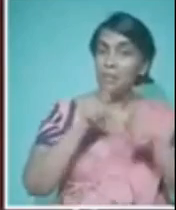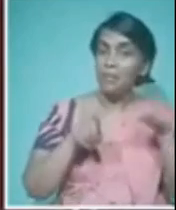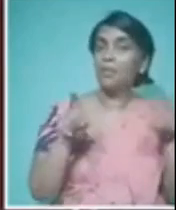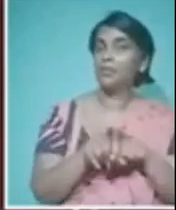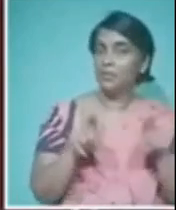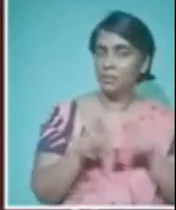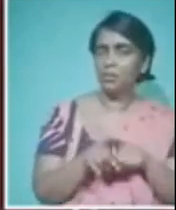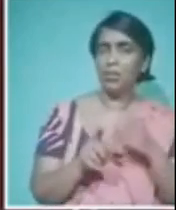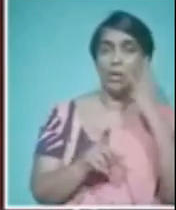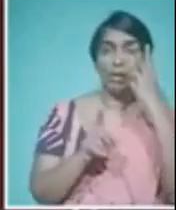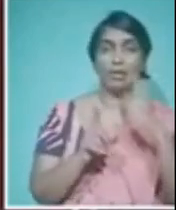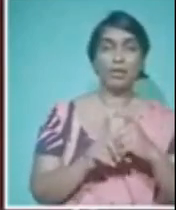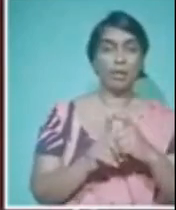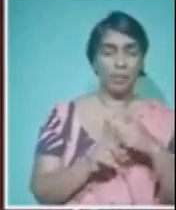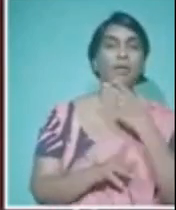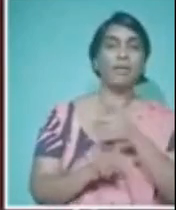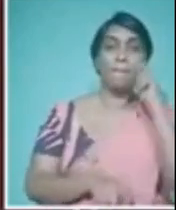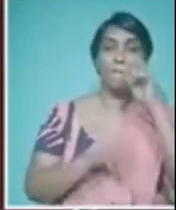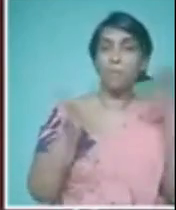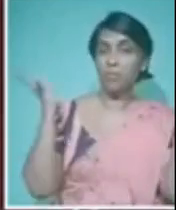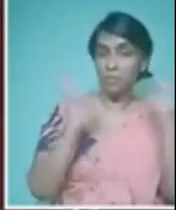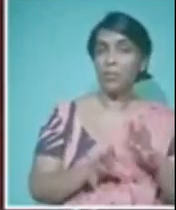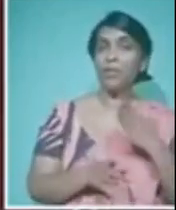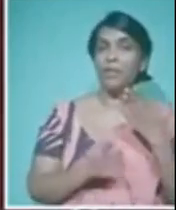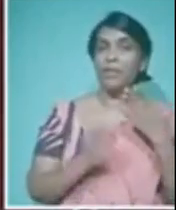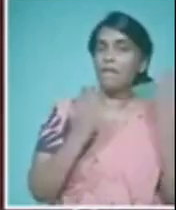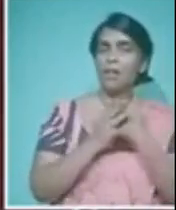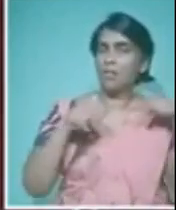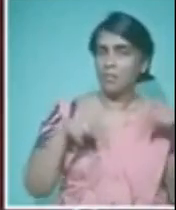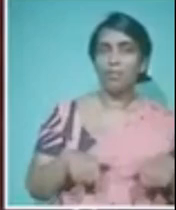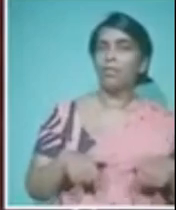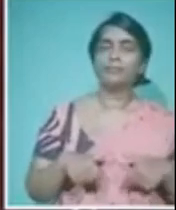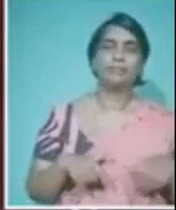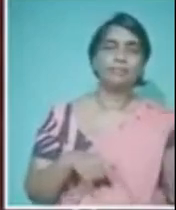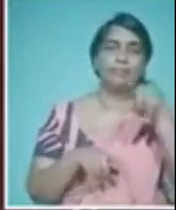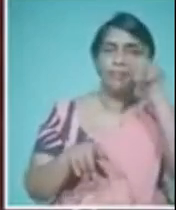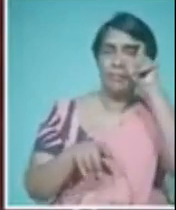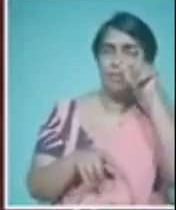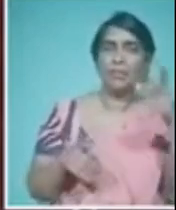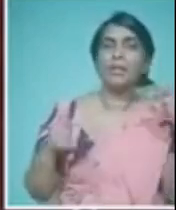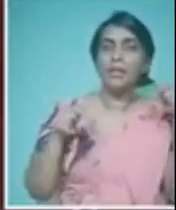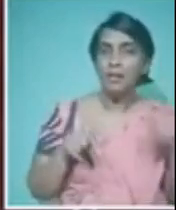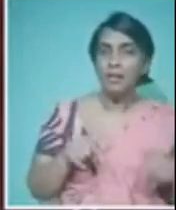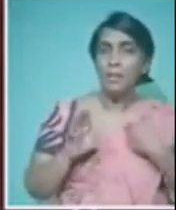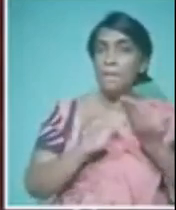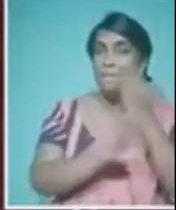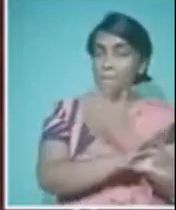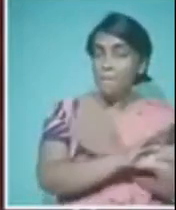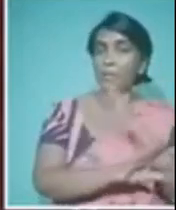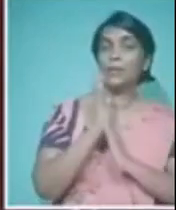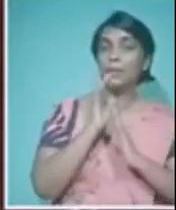වට වඩා 3 ගුණයක ප්‍රේක්ෂක ප්‍රමාණයක් හිටපු කර්මාන්තයක් අද වෙනකොට කිසි කෙනෙක්ගේ ඇස ගැටෙන්නේ නැහැ. මීට කලින්